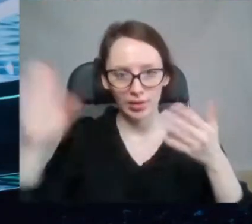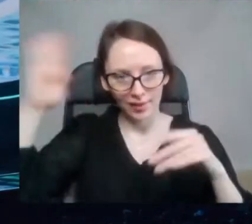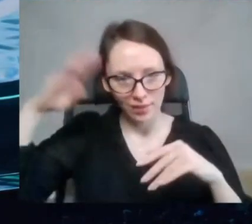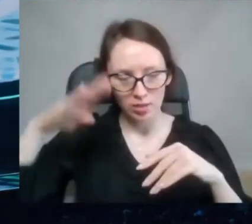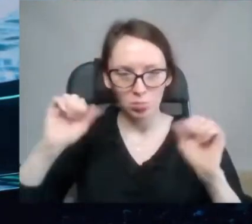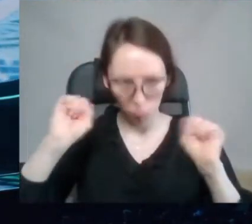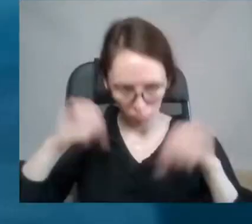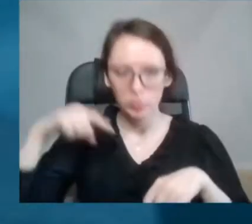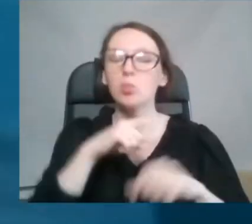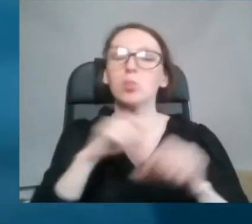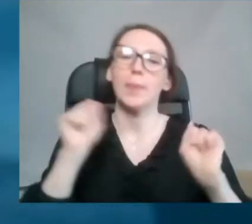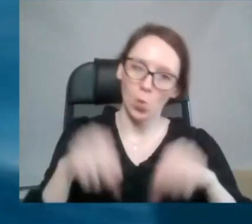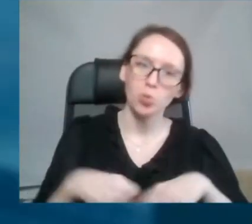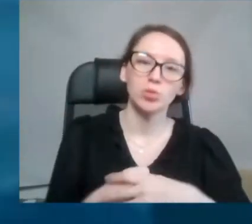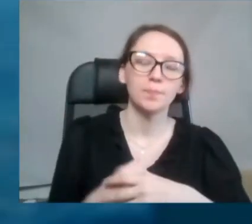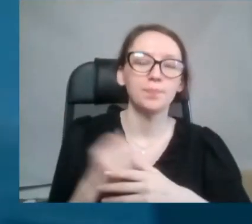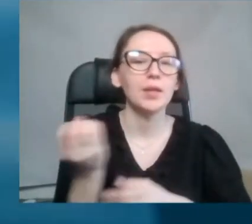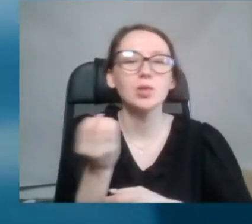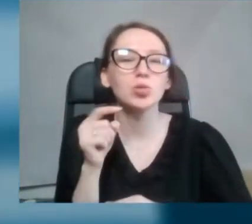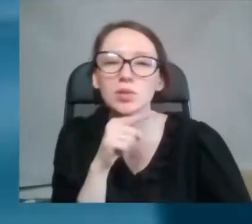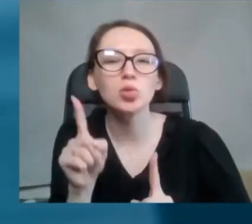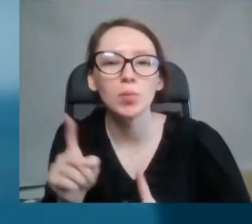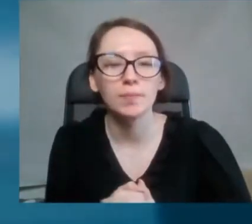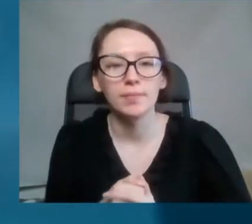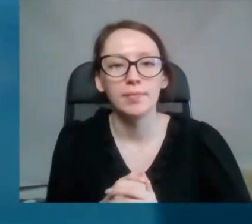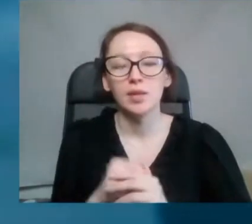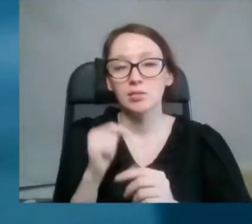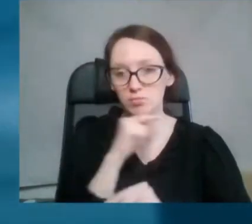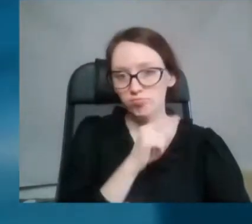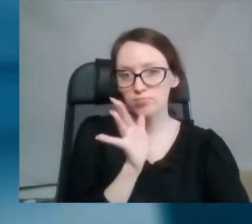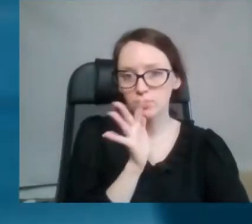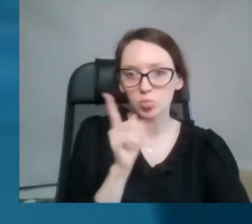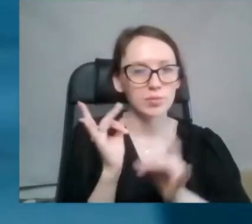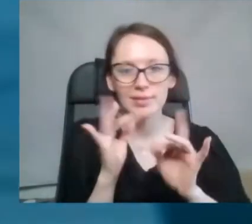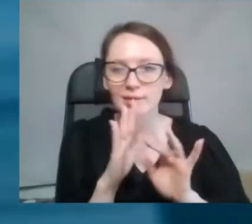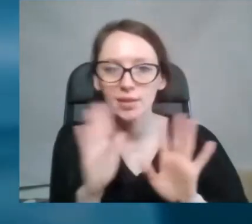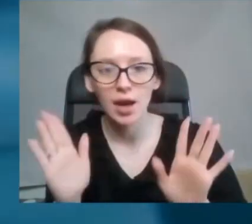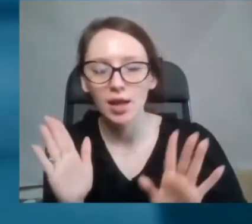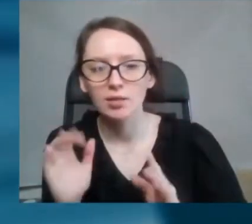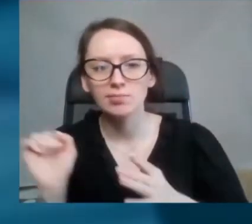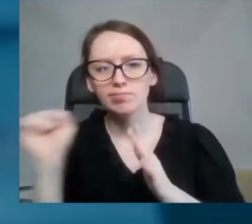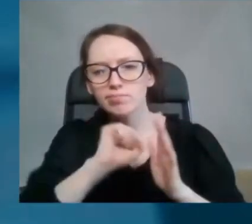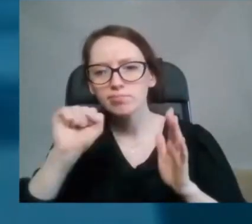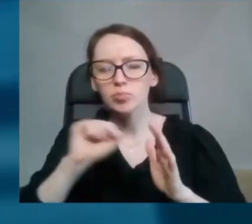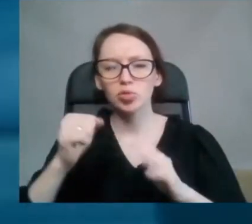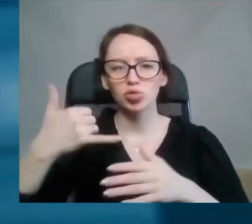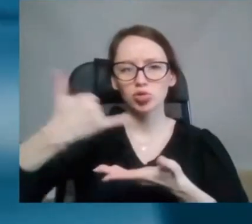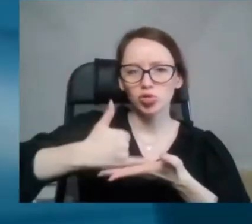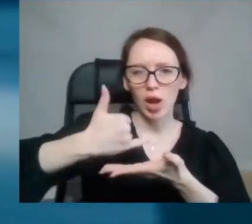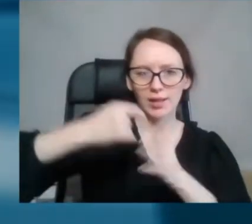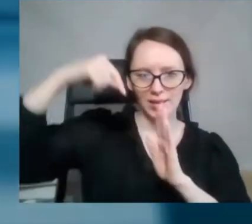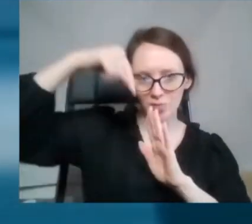Можем. Еще на чем? На времени, чтобы не тратить на мытье чайника изнутри. Тоже